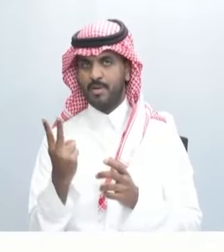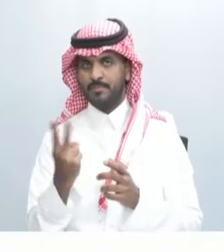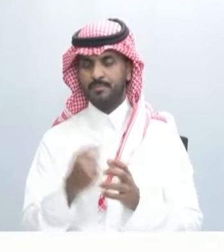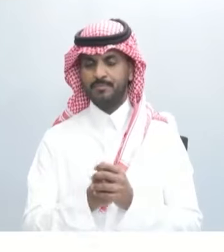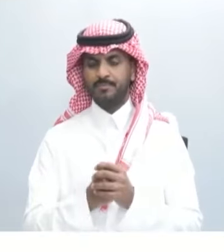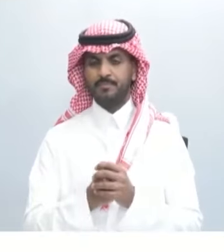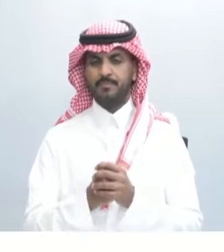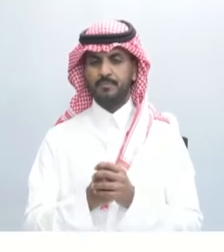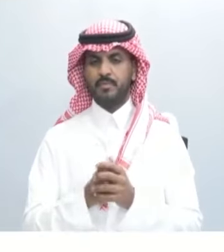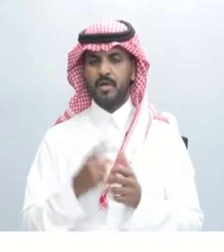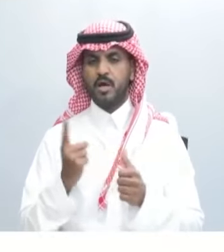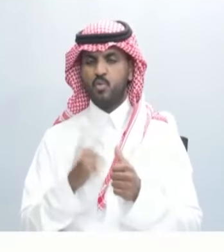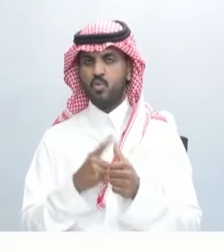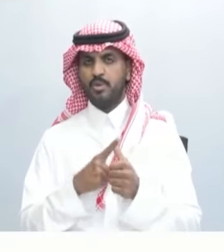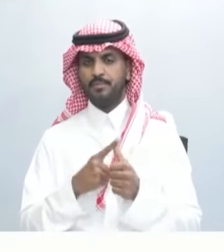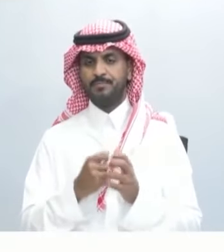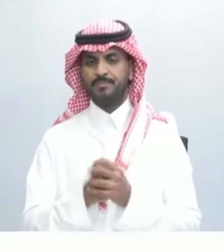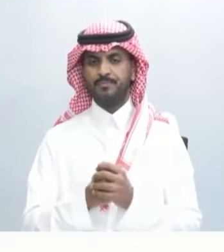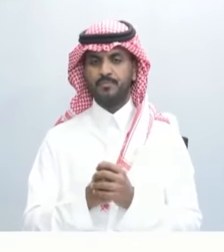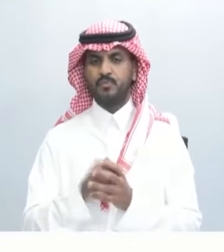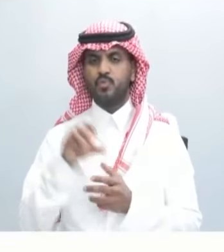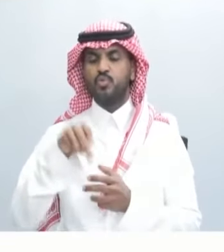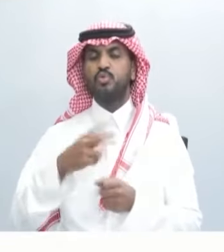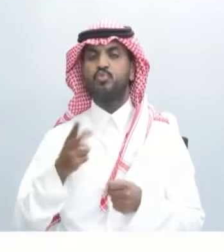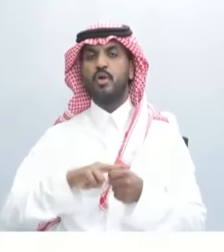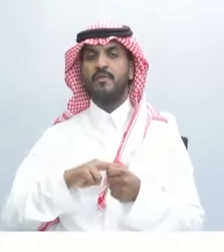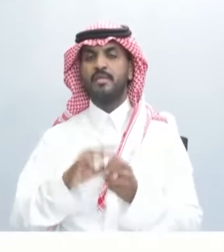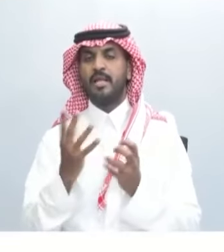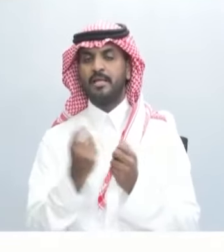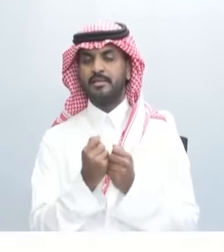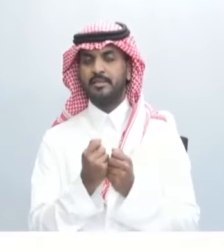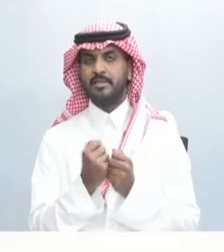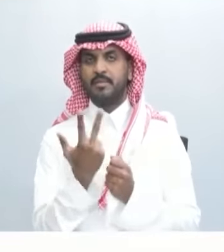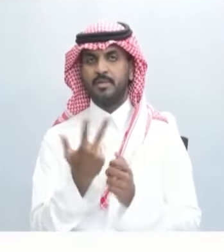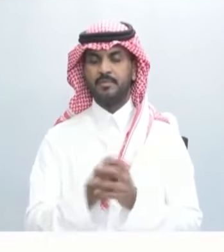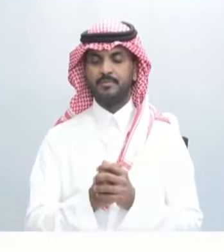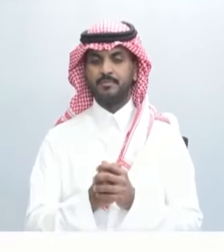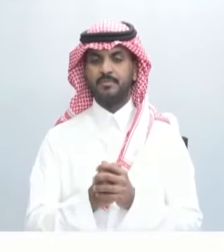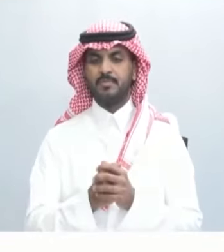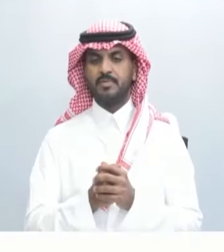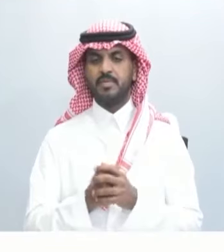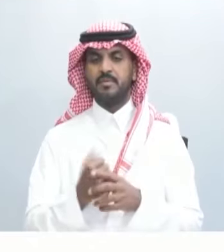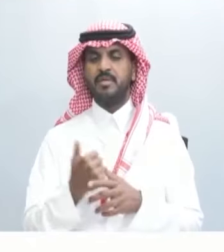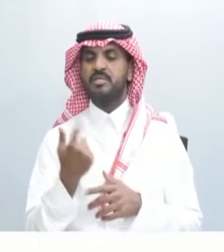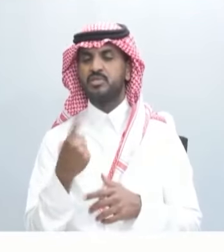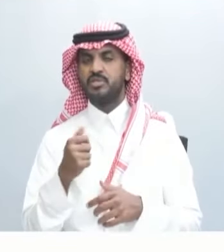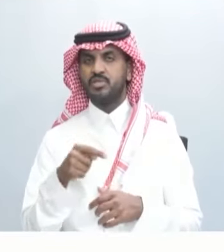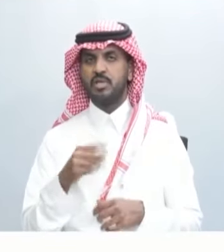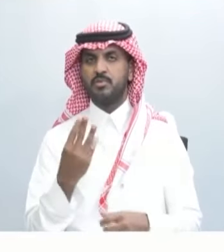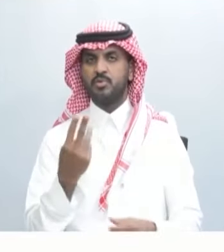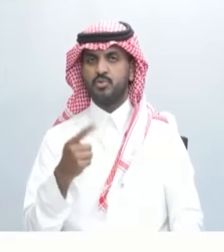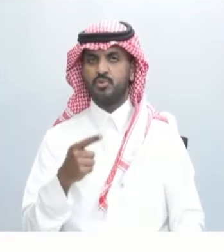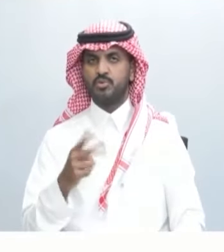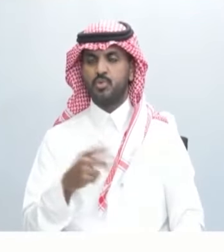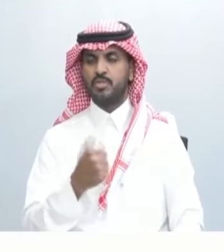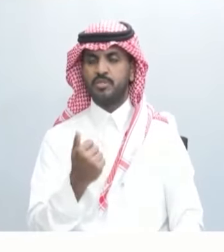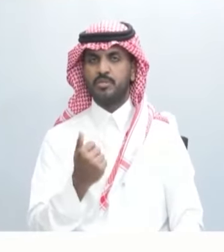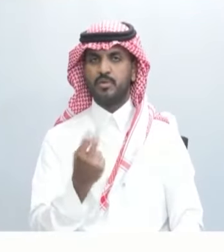اذا اولا ابنائي بناتي سنوجد مضاعفات العدد ثمانيه ونقول ثمانيه سته عشر 24